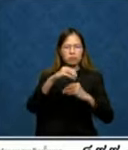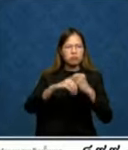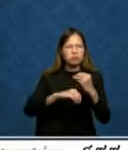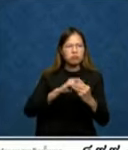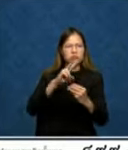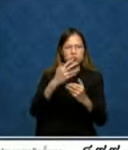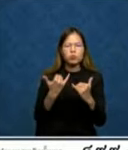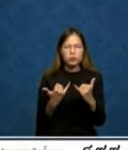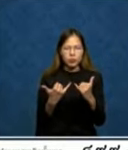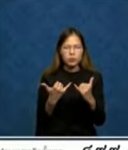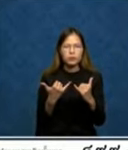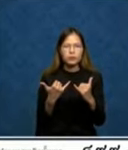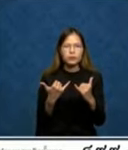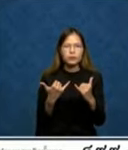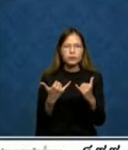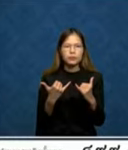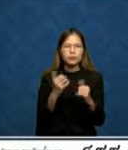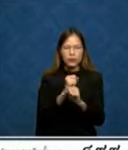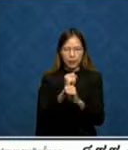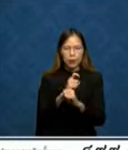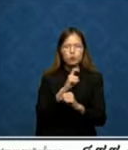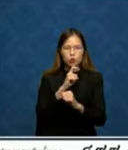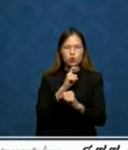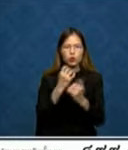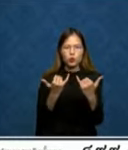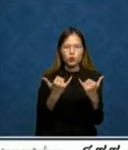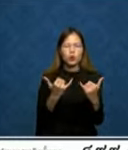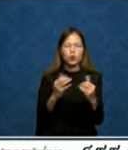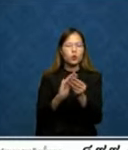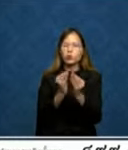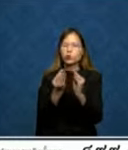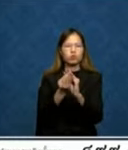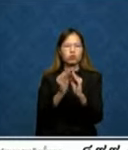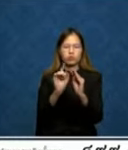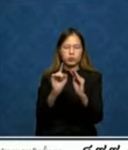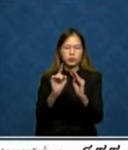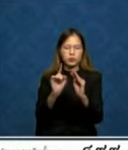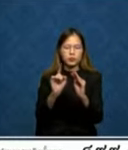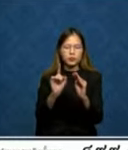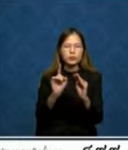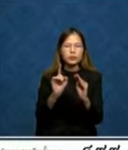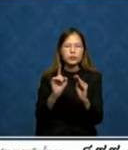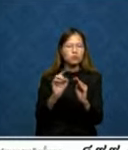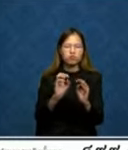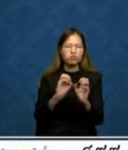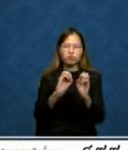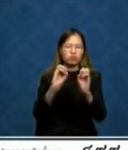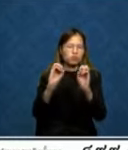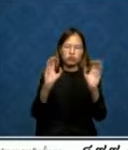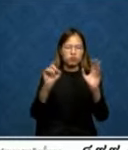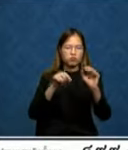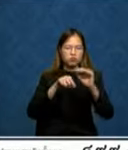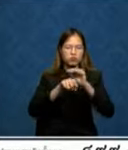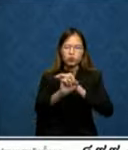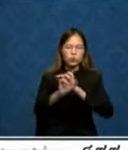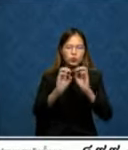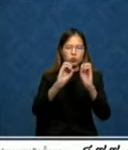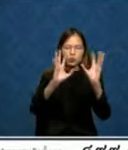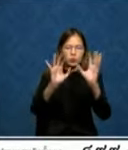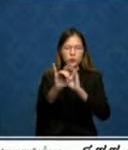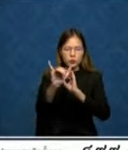กันอยู่นะครับเพราะฉะนั้นเนี่ยมันอาจจะไม่มีตัวเลขที่ชี้ชัดเฉพาะลงไปได้ให้เกิด